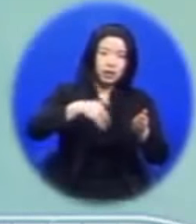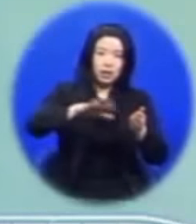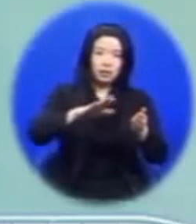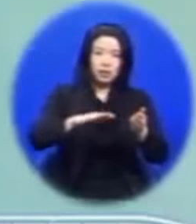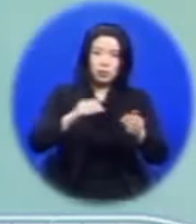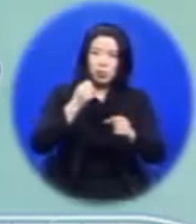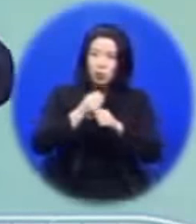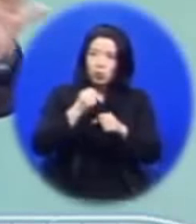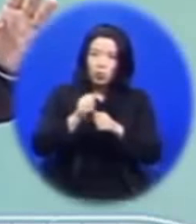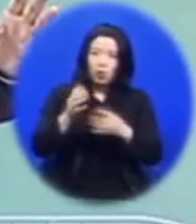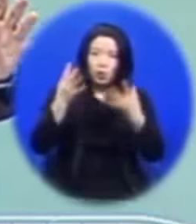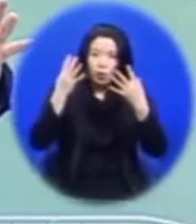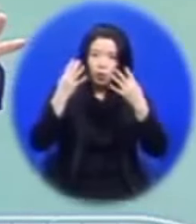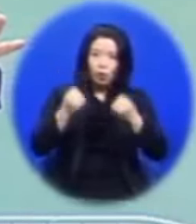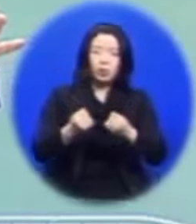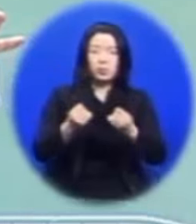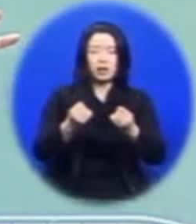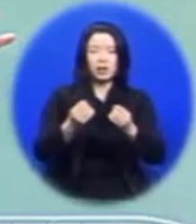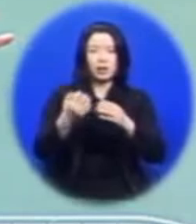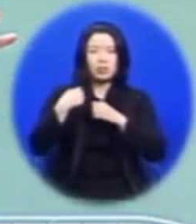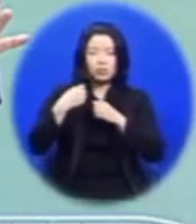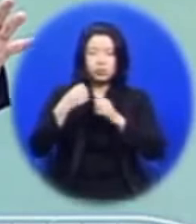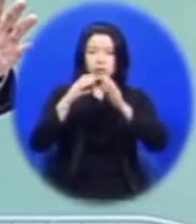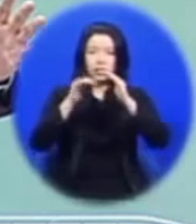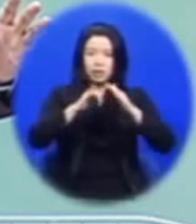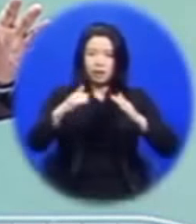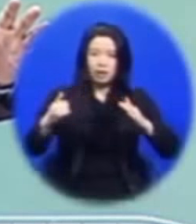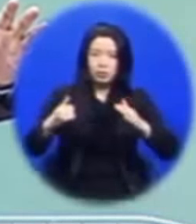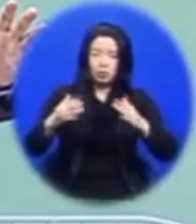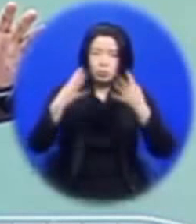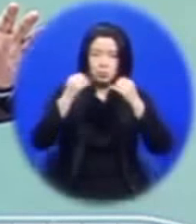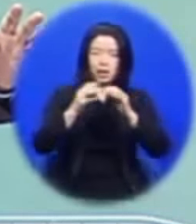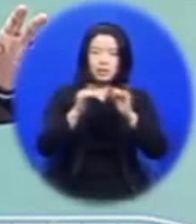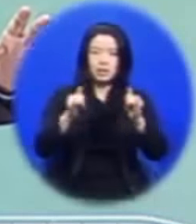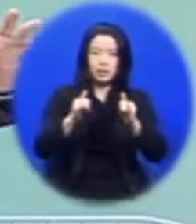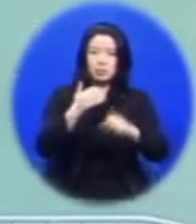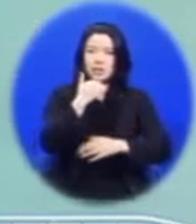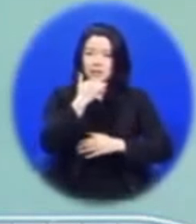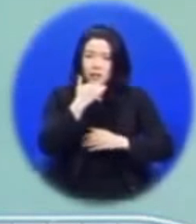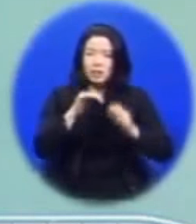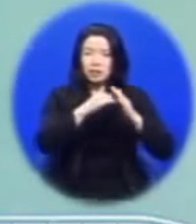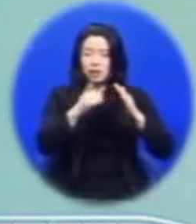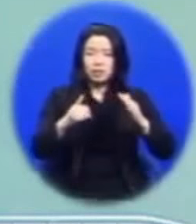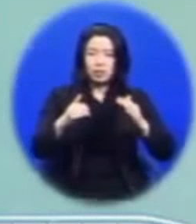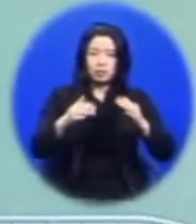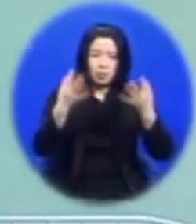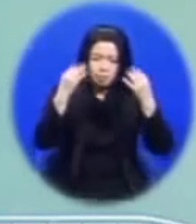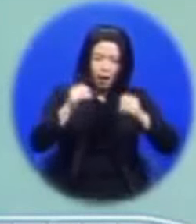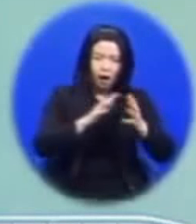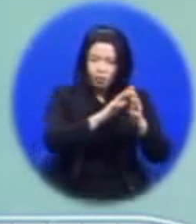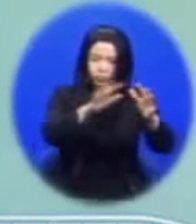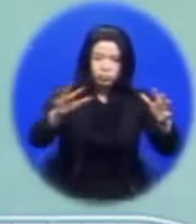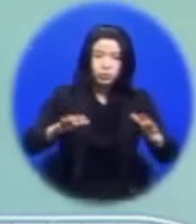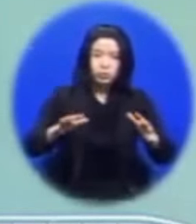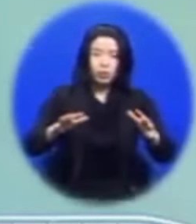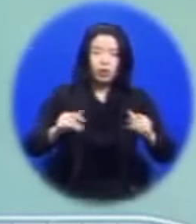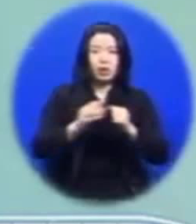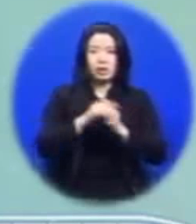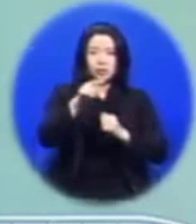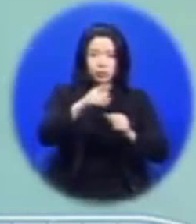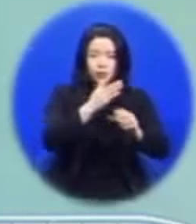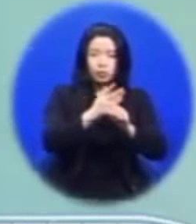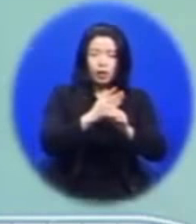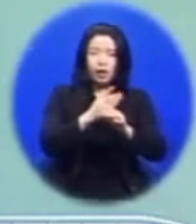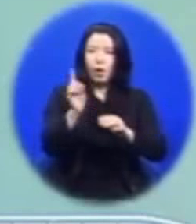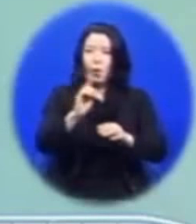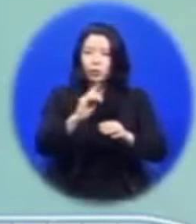난감해졌다 많은 사람들이 한구에 나와서 기다리는지 저중에서 어떻게 아내를 찾을까 아내와